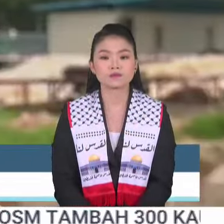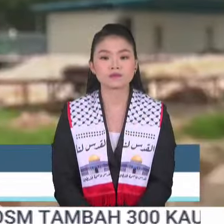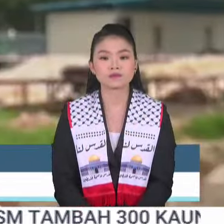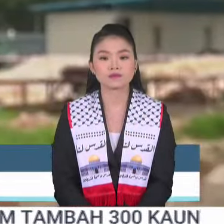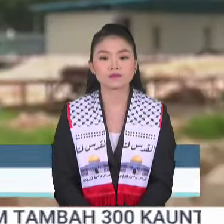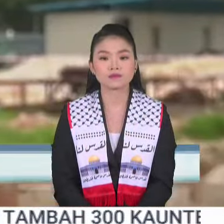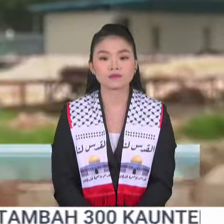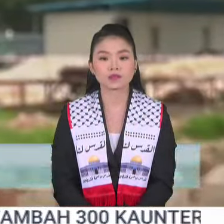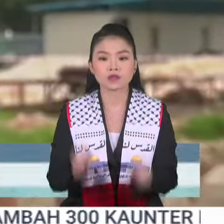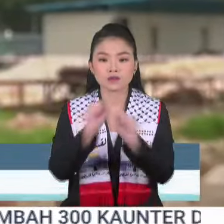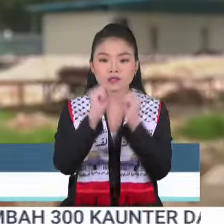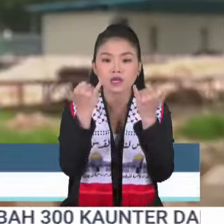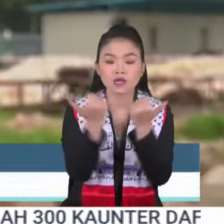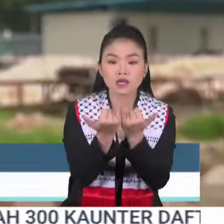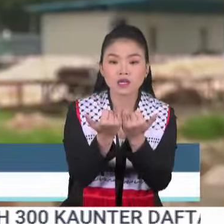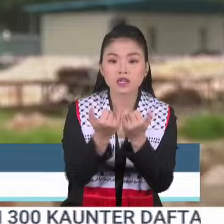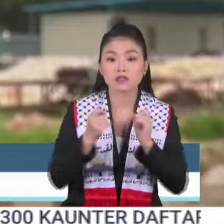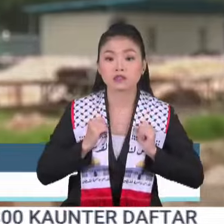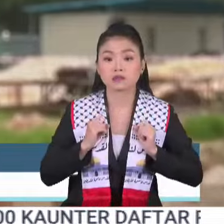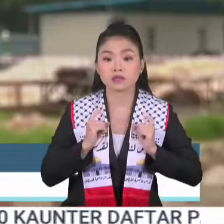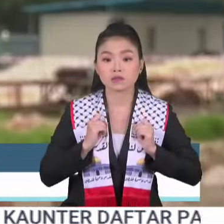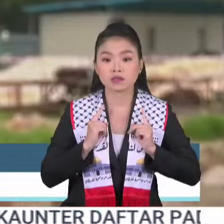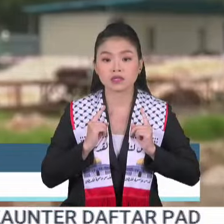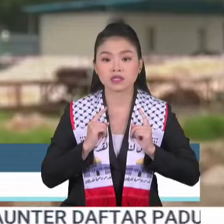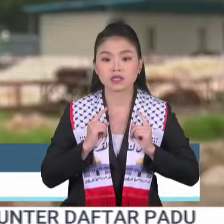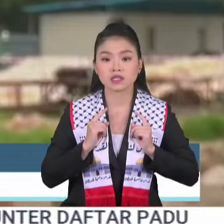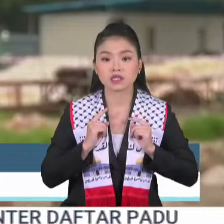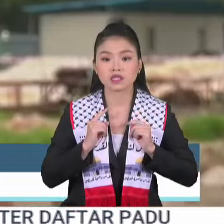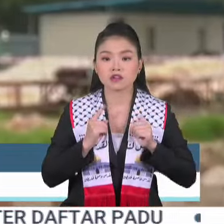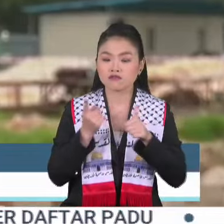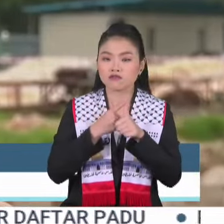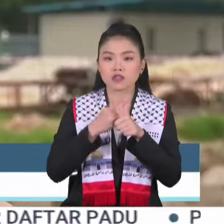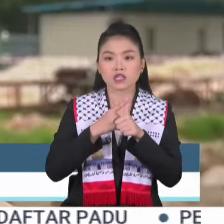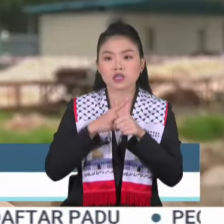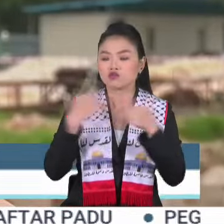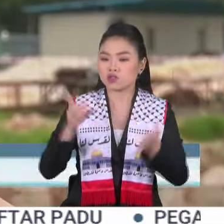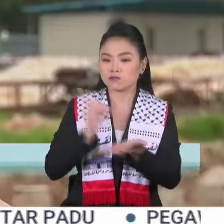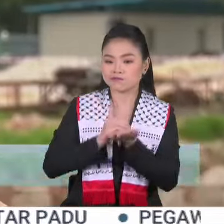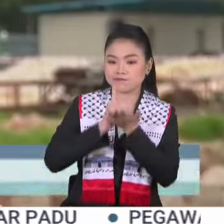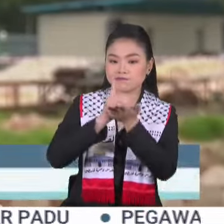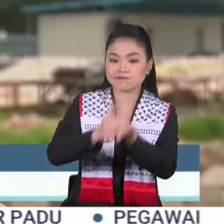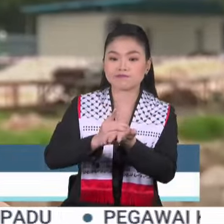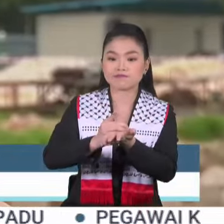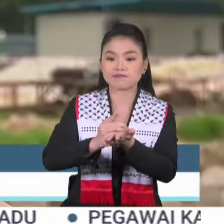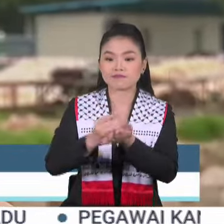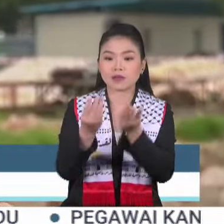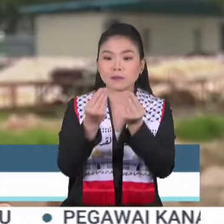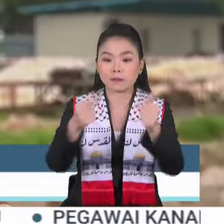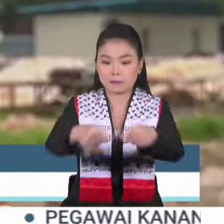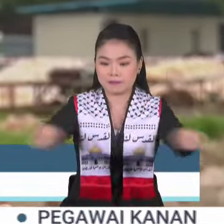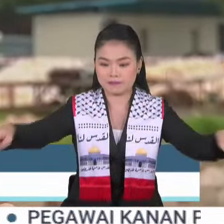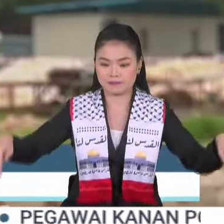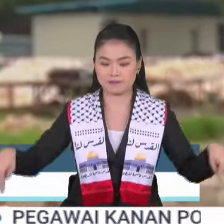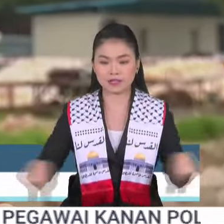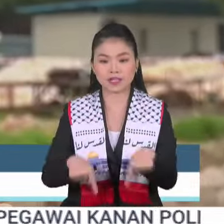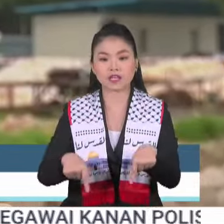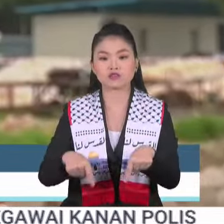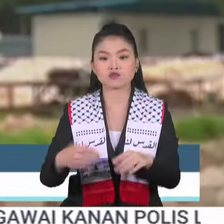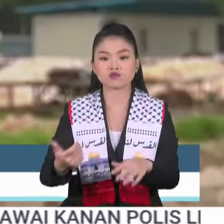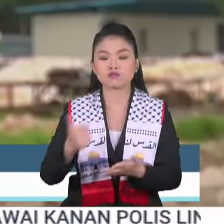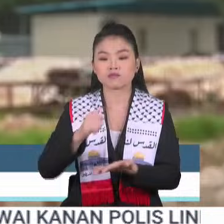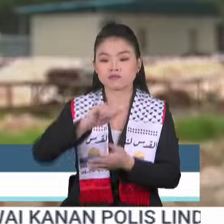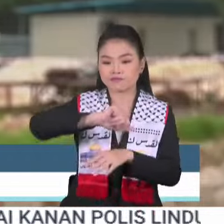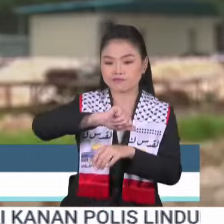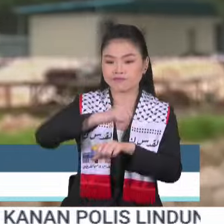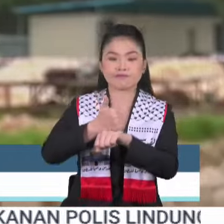Center Spectrum syarikat yang swasta yang pertama telah pun mewakafkan tanah mereka untuk jadikan kompleks asrama